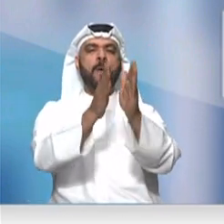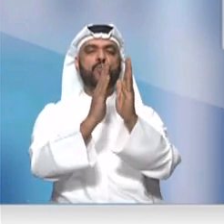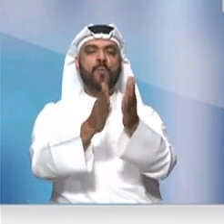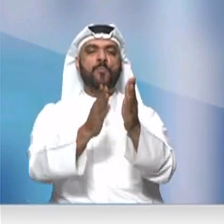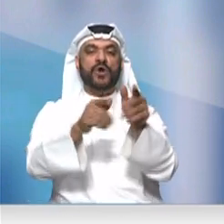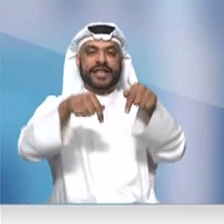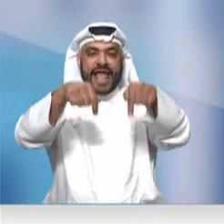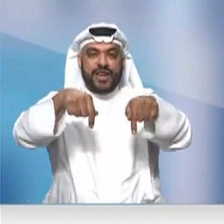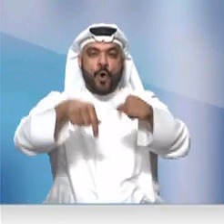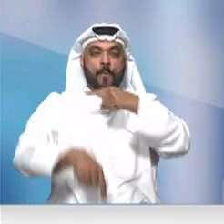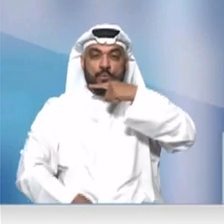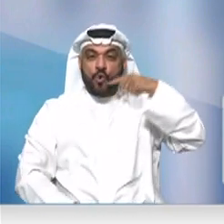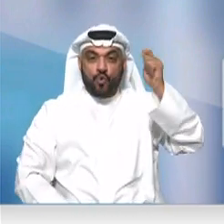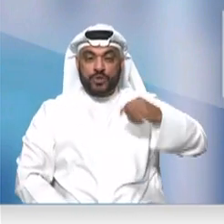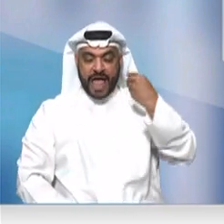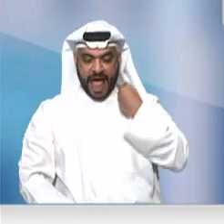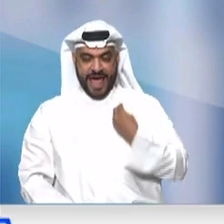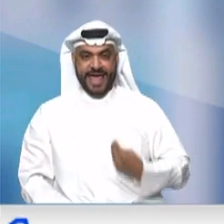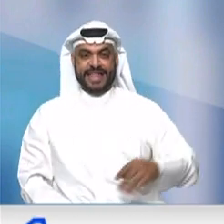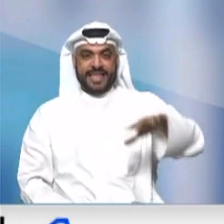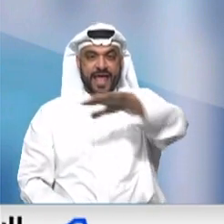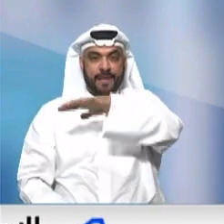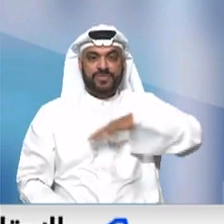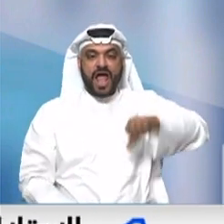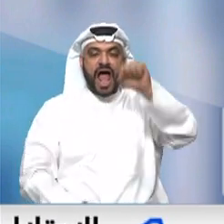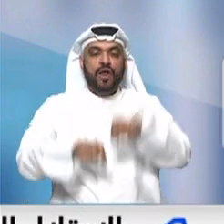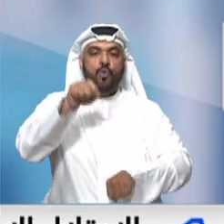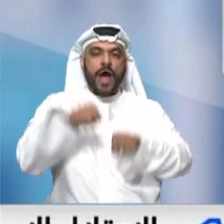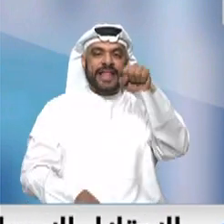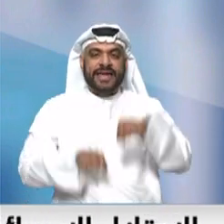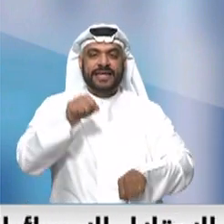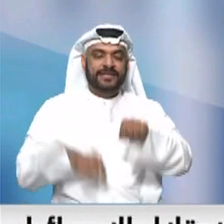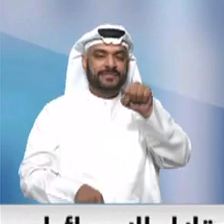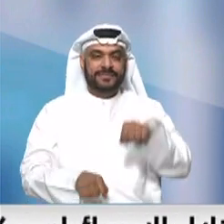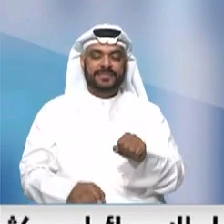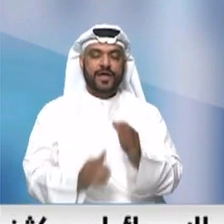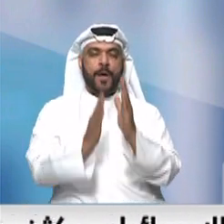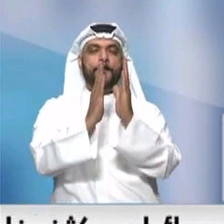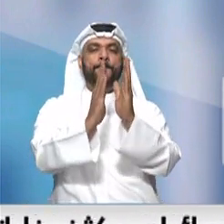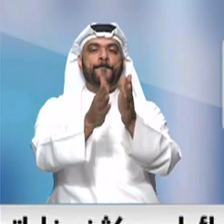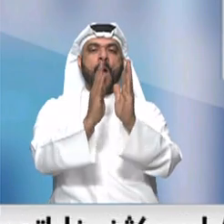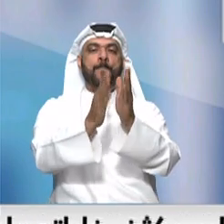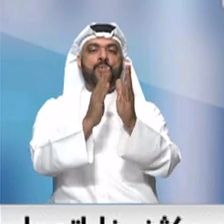الرئيس فلاديمير بوتين رئيس روسيا الاتحادية الصديقة بمناسبة العيد الوطني لبلاده.